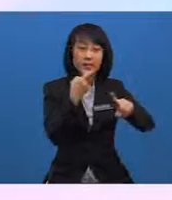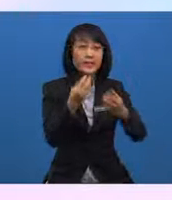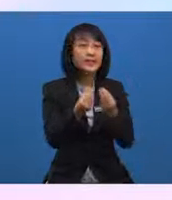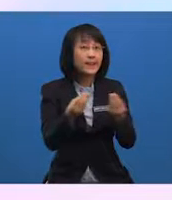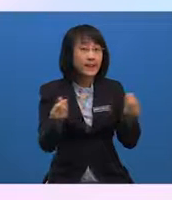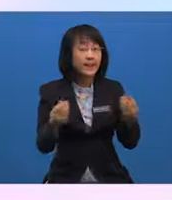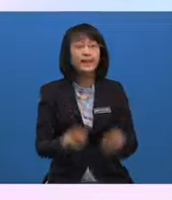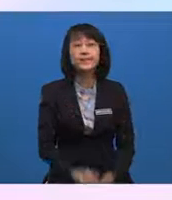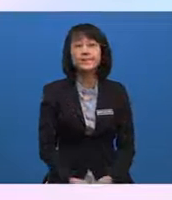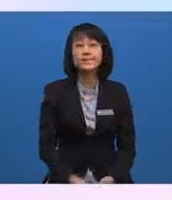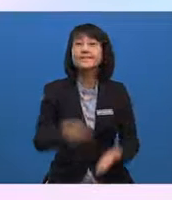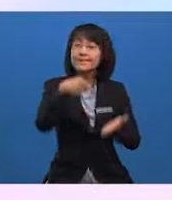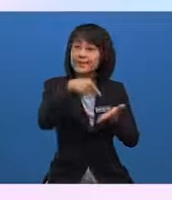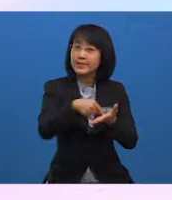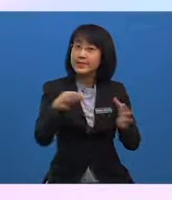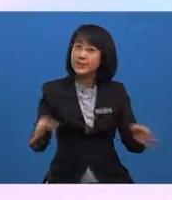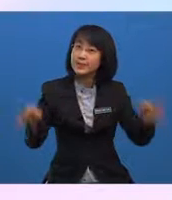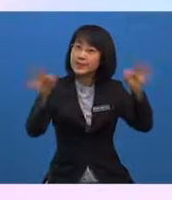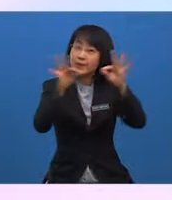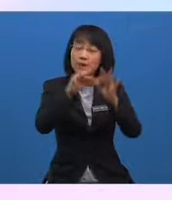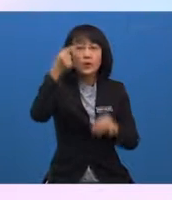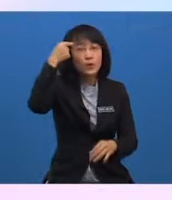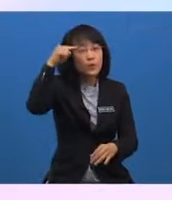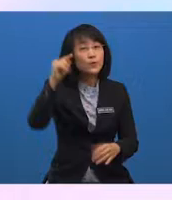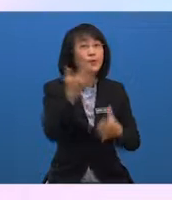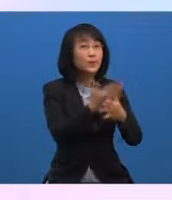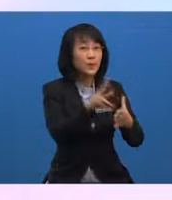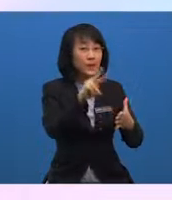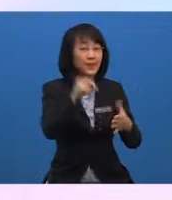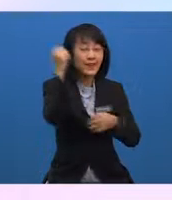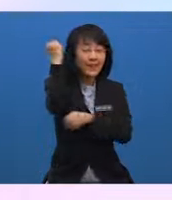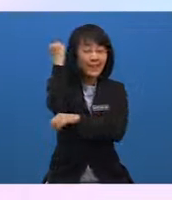Ini merupakan kepentingan untuk bahagian akar.